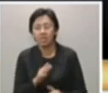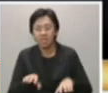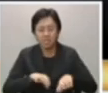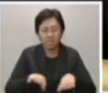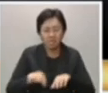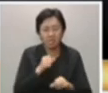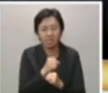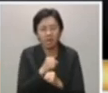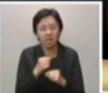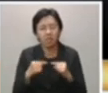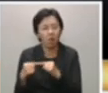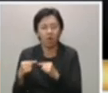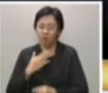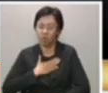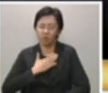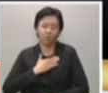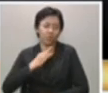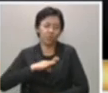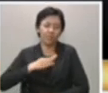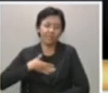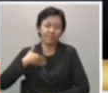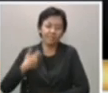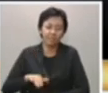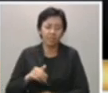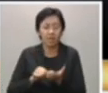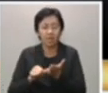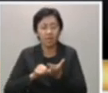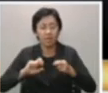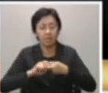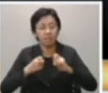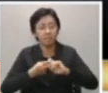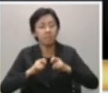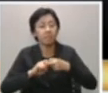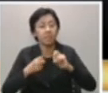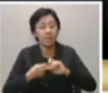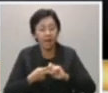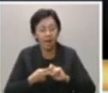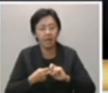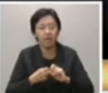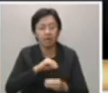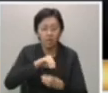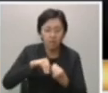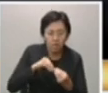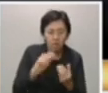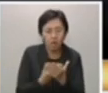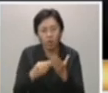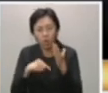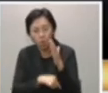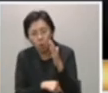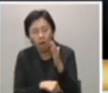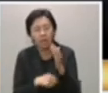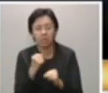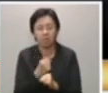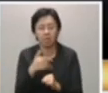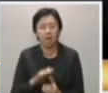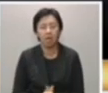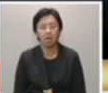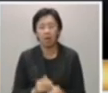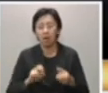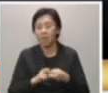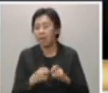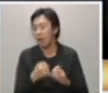ทศต่อไปโดยไม่สามารถแก้ไขปัญหาทุจริตคอร์รัปชันได้ซ้ำร้ายยังปล่อยให้มี